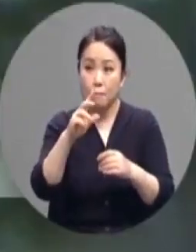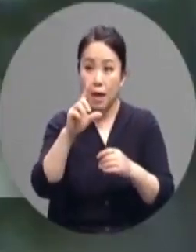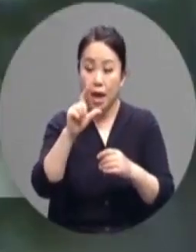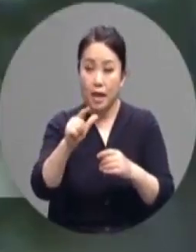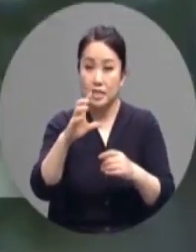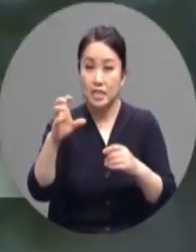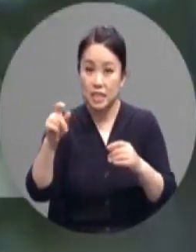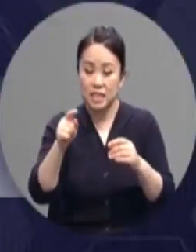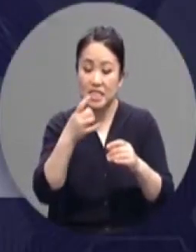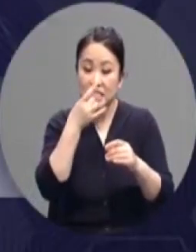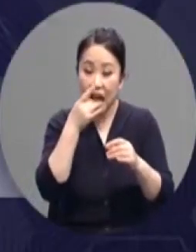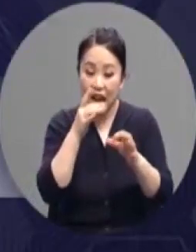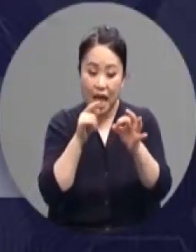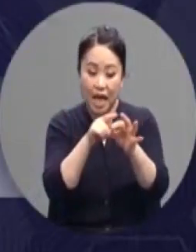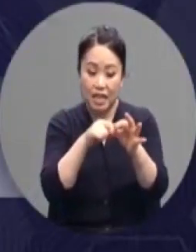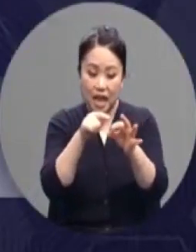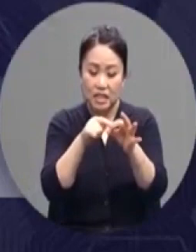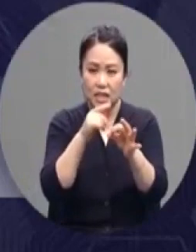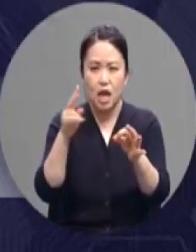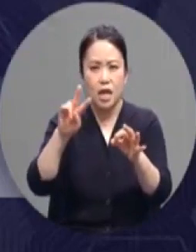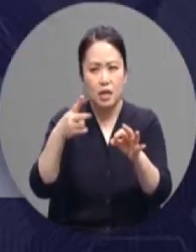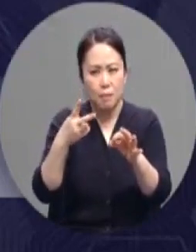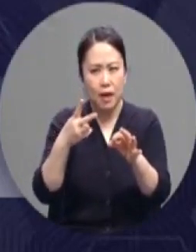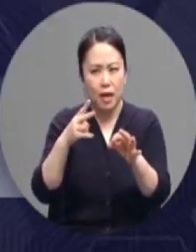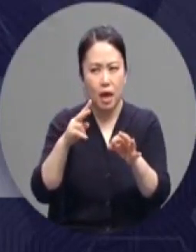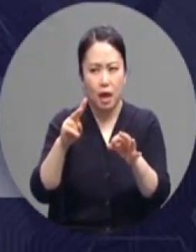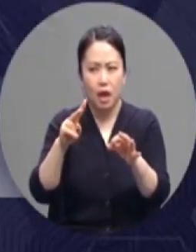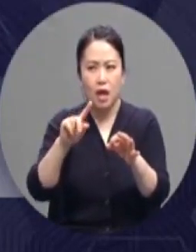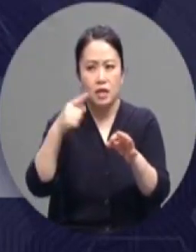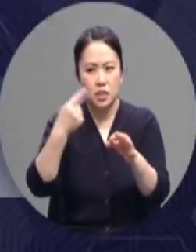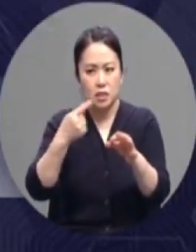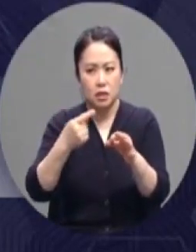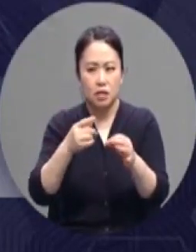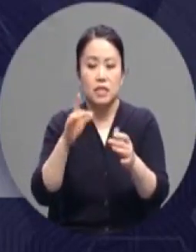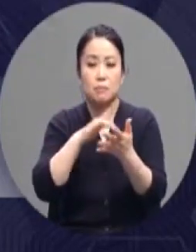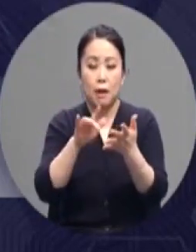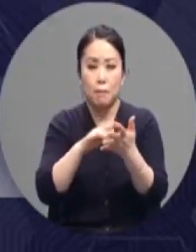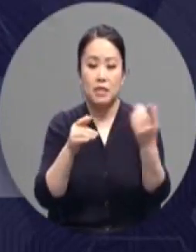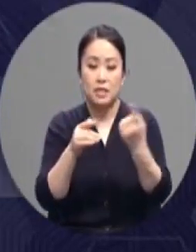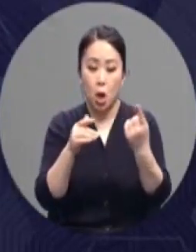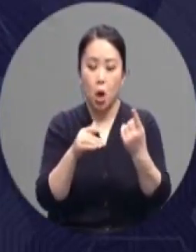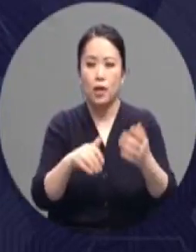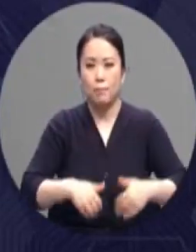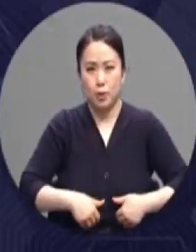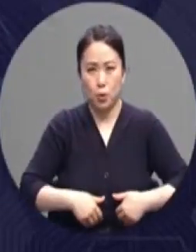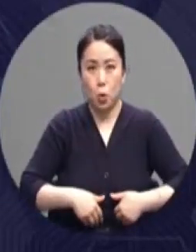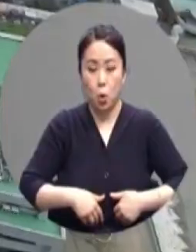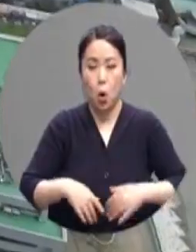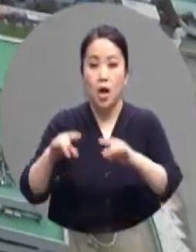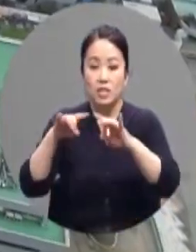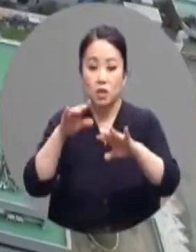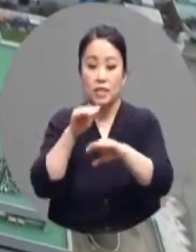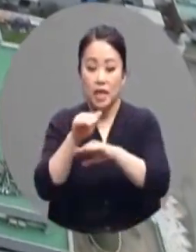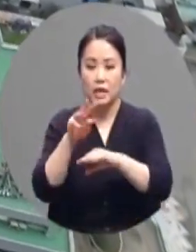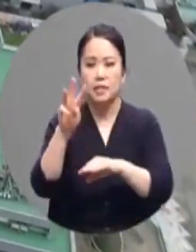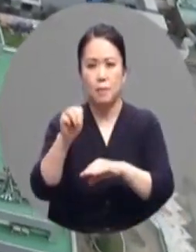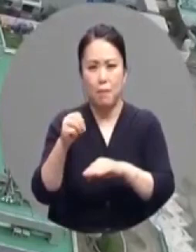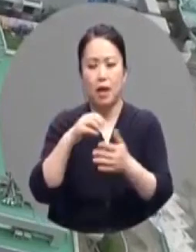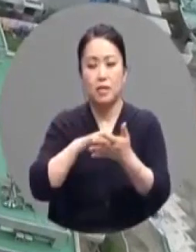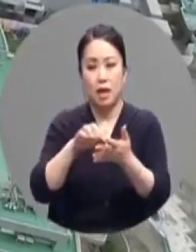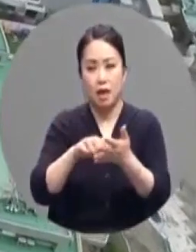머리카락보다도 얇습니다. 스마트폰에 1,000개, 전기차에는 3만 개가 들어갑니다. 삼성전기는